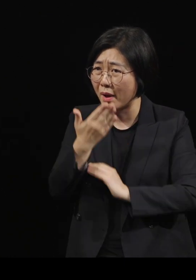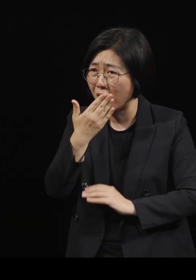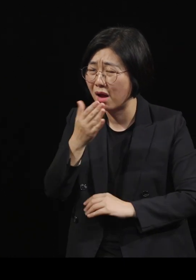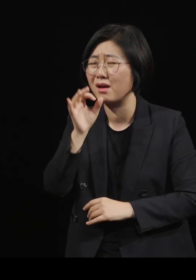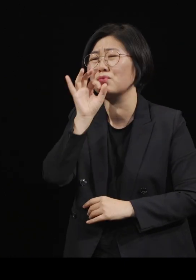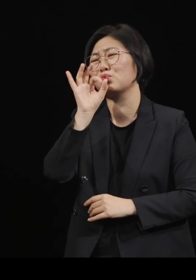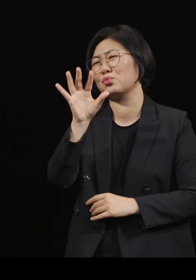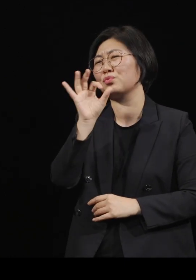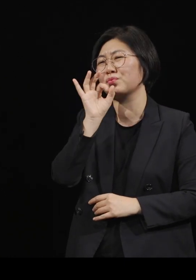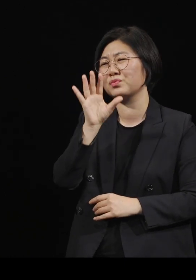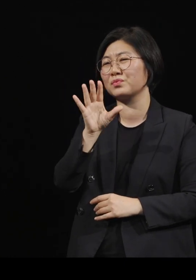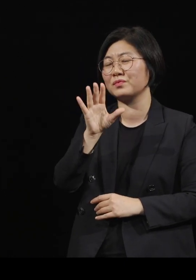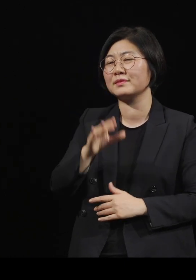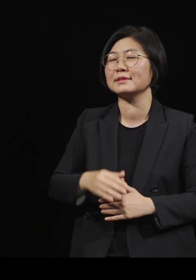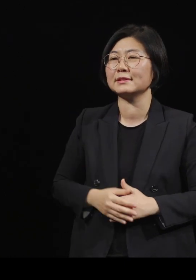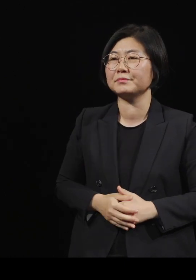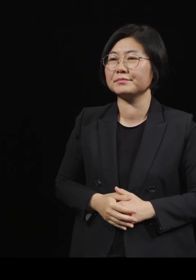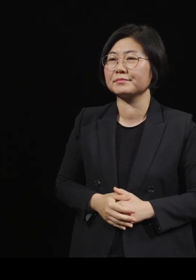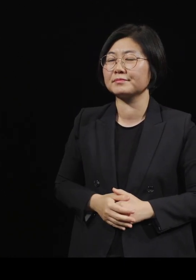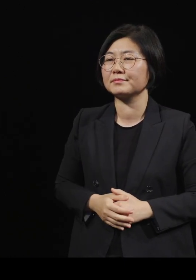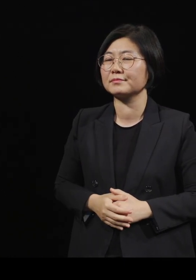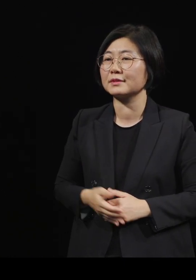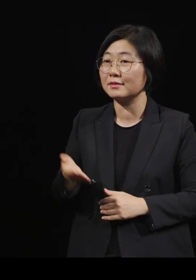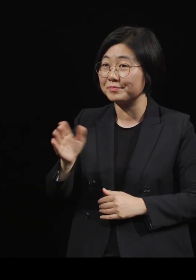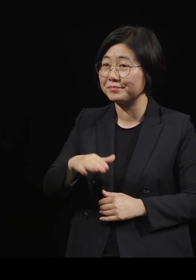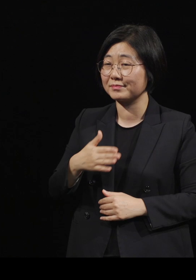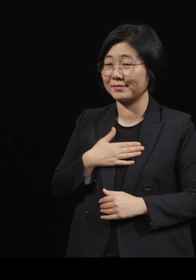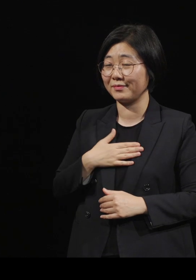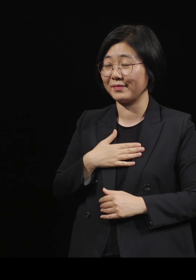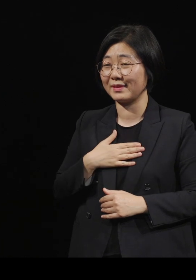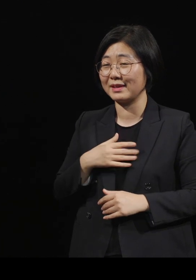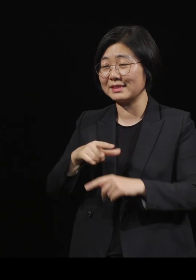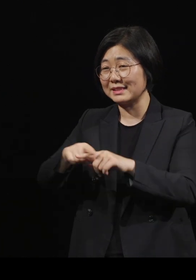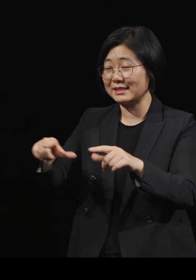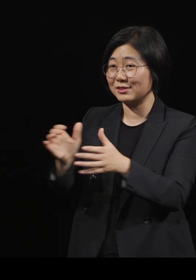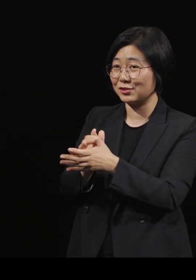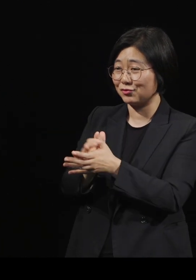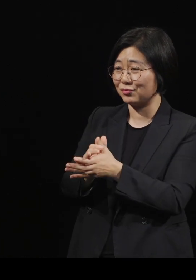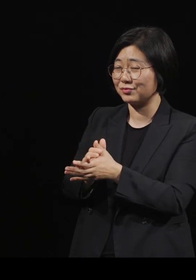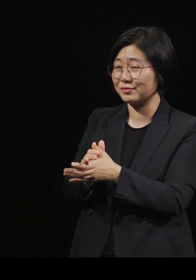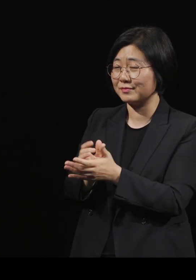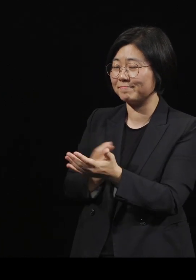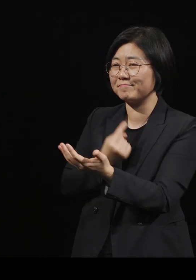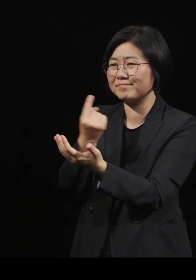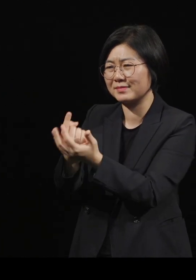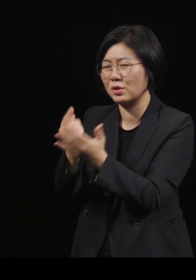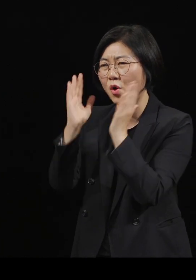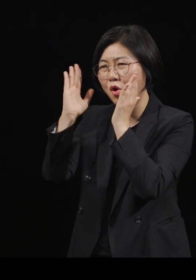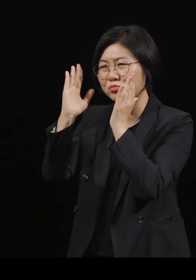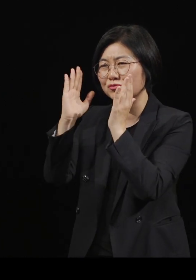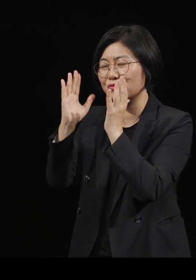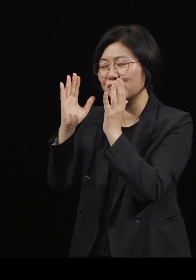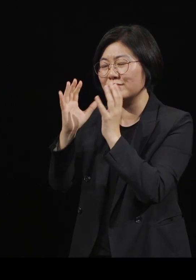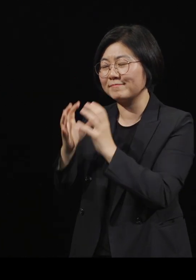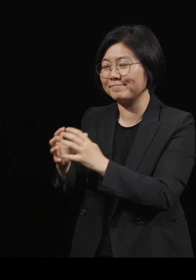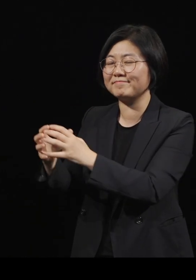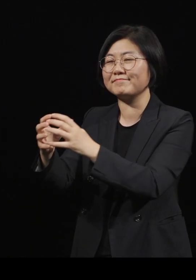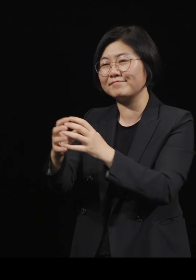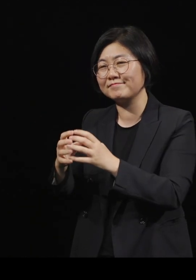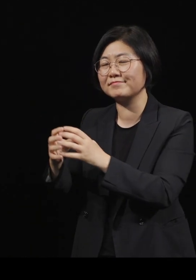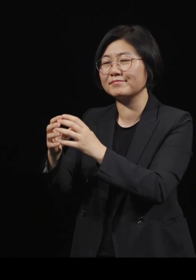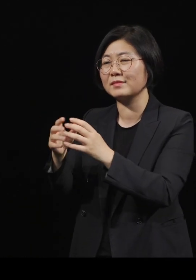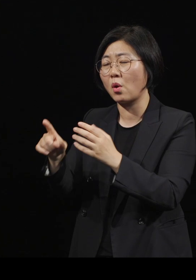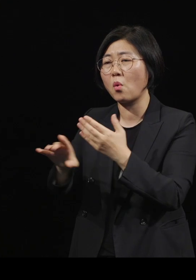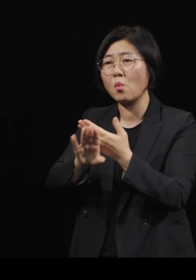것이니까요. 그런데 제가 비장애인 틈에서만 어울리면서 공부하다 보니까